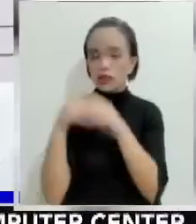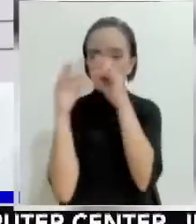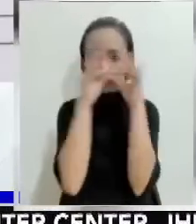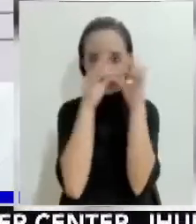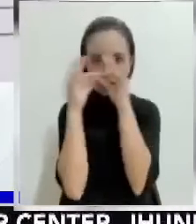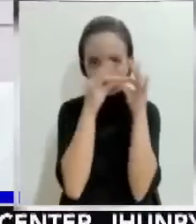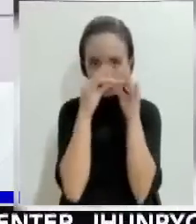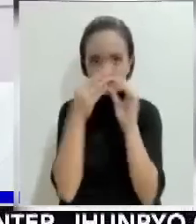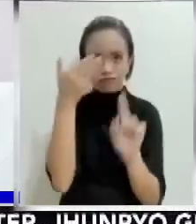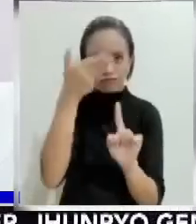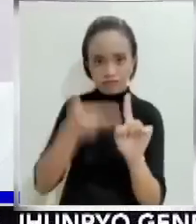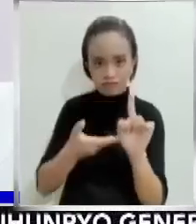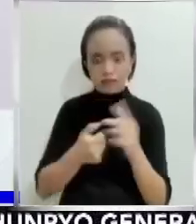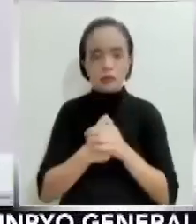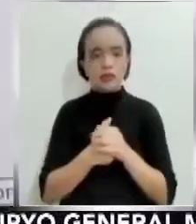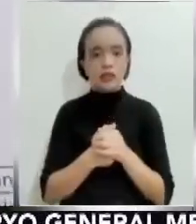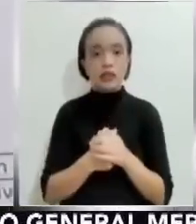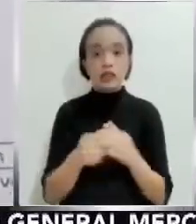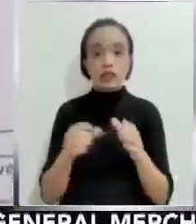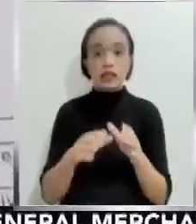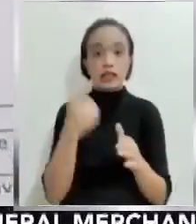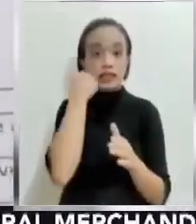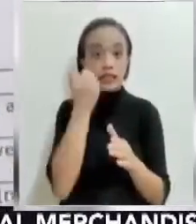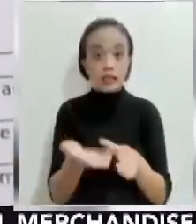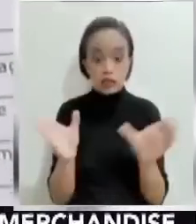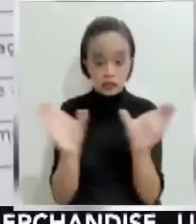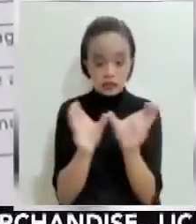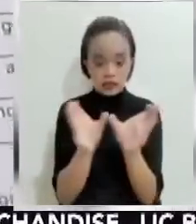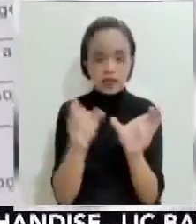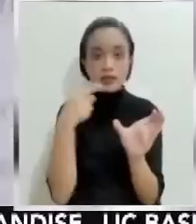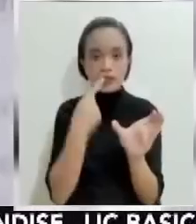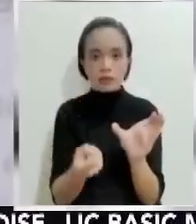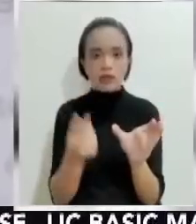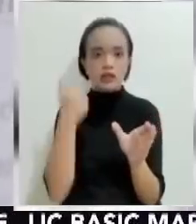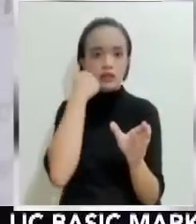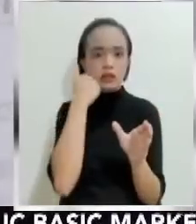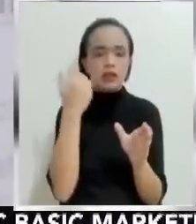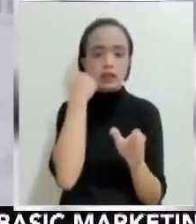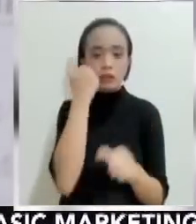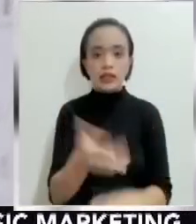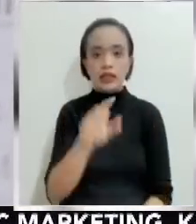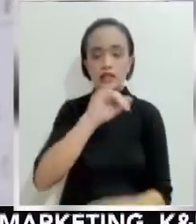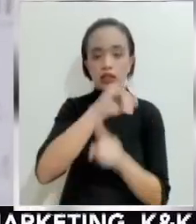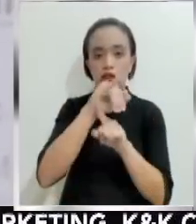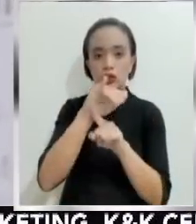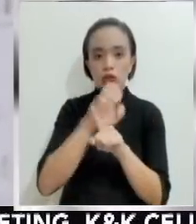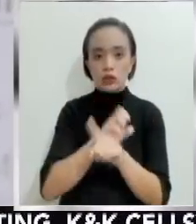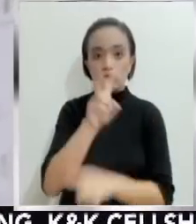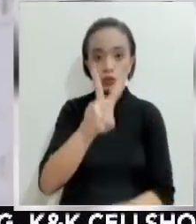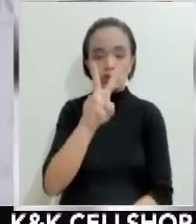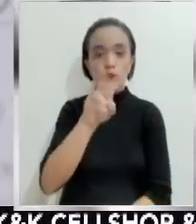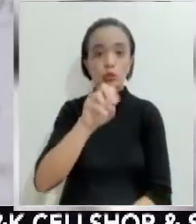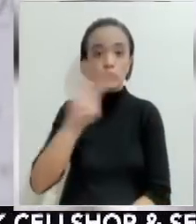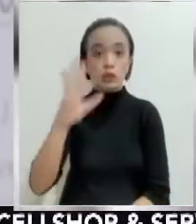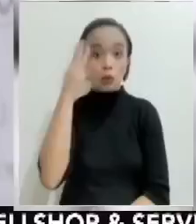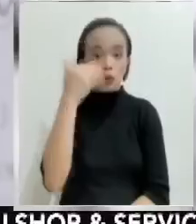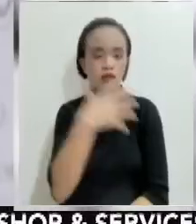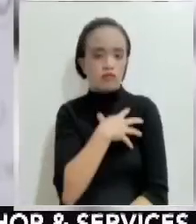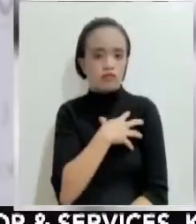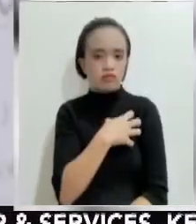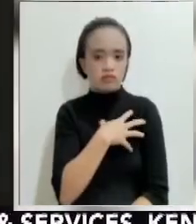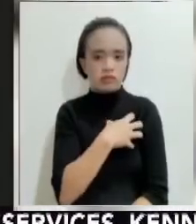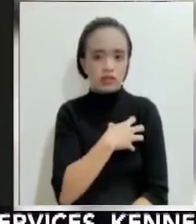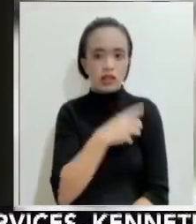death certificate ni Chua, nakasad na namatay siya noong June 2, 2020 dahil sa cardiopulmonary arrest na ang underlying cause ay